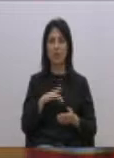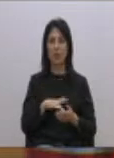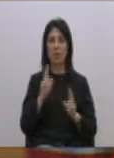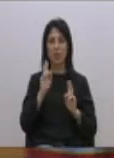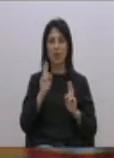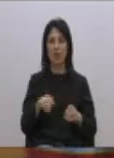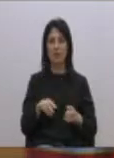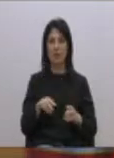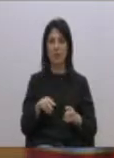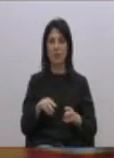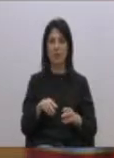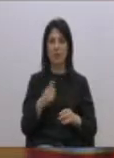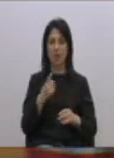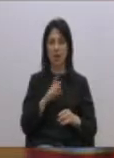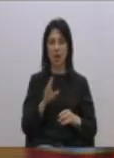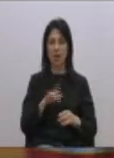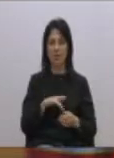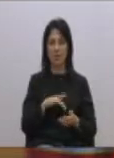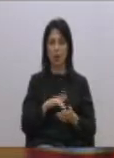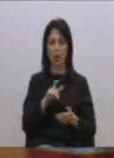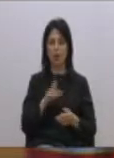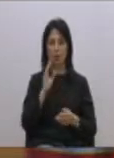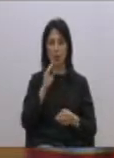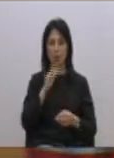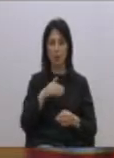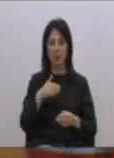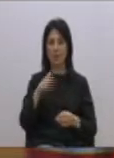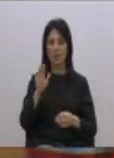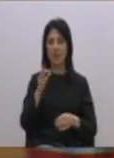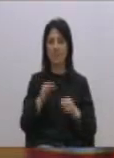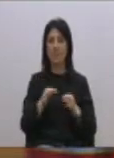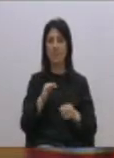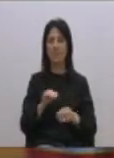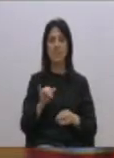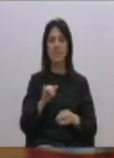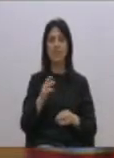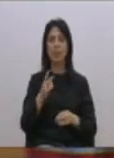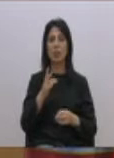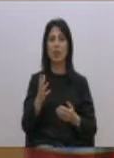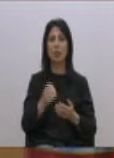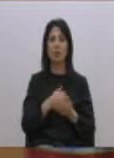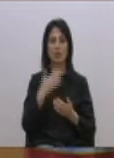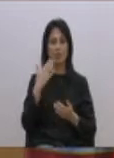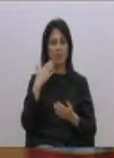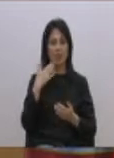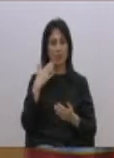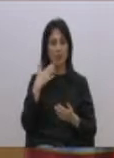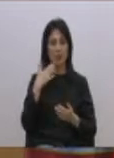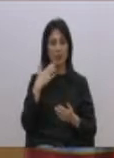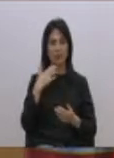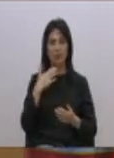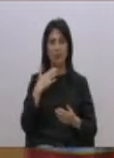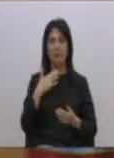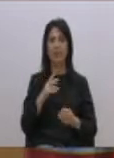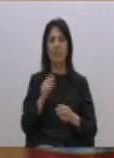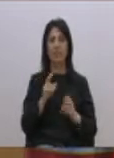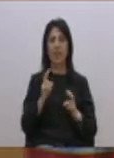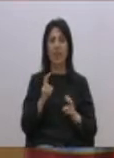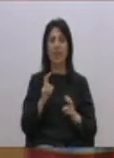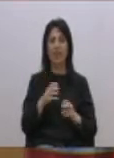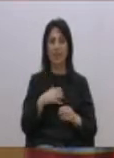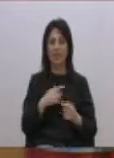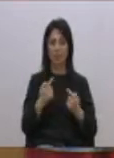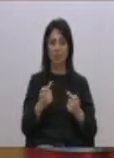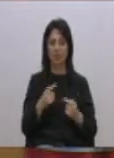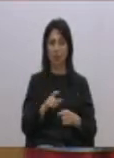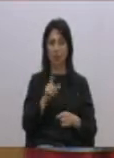მოქალაქეებმა არის არც ერთმა მოქალაქემ, როდესაც წავლენ სასამართლოში, სად უნდა იპოვონ სამართალი. ვინ არის